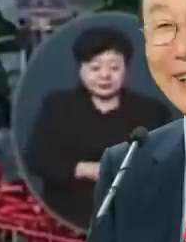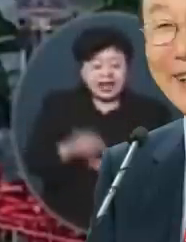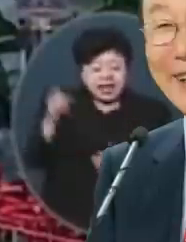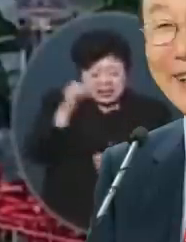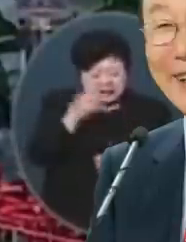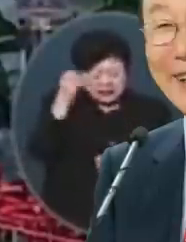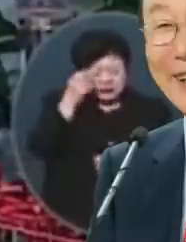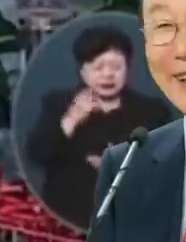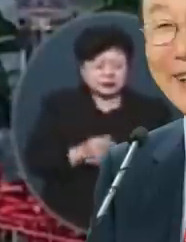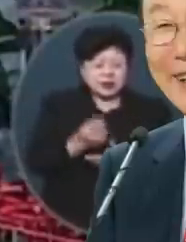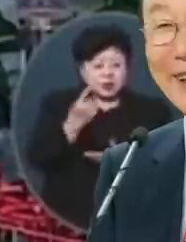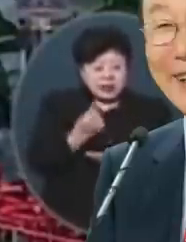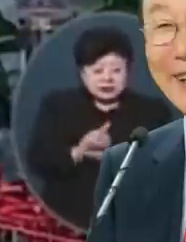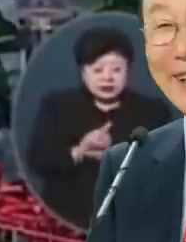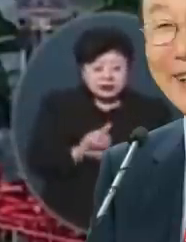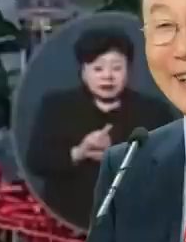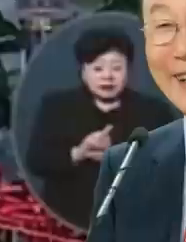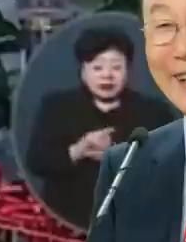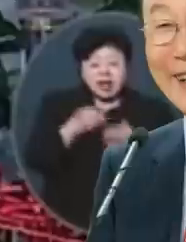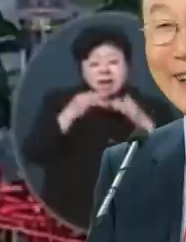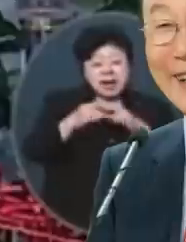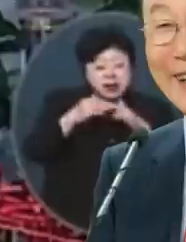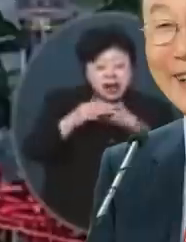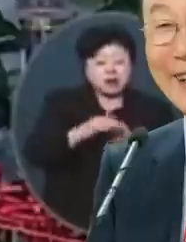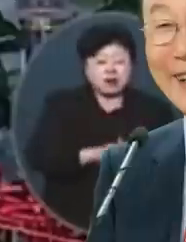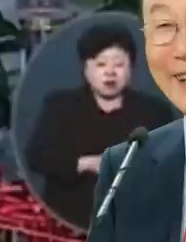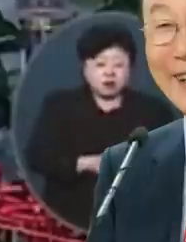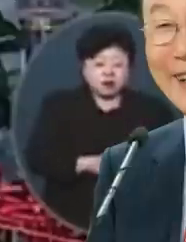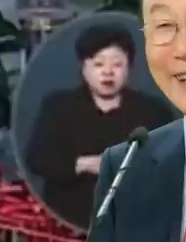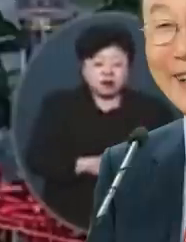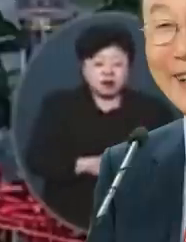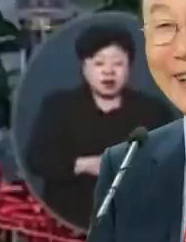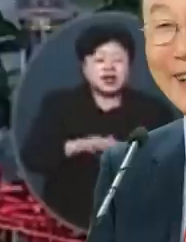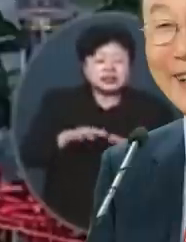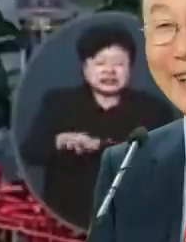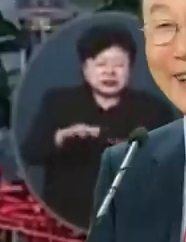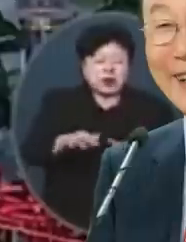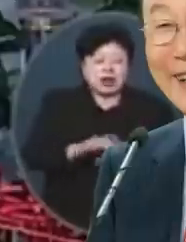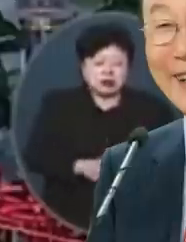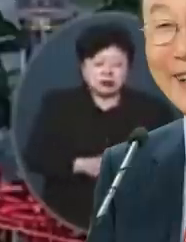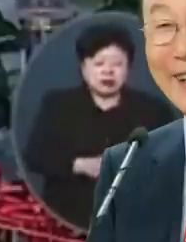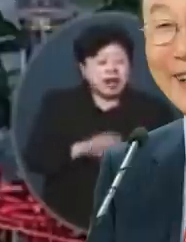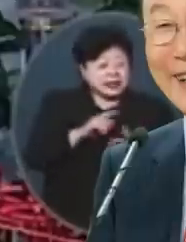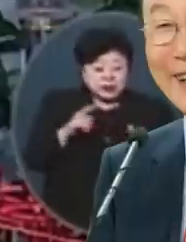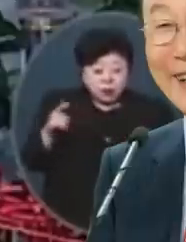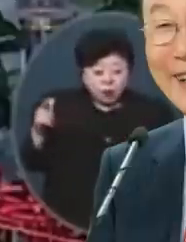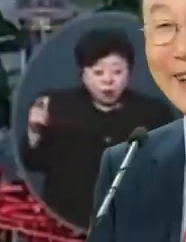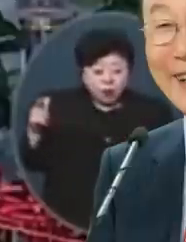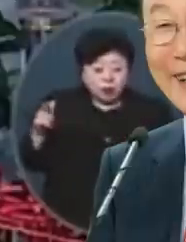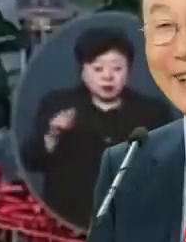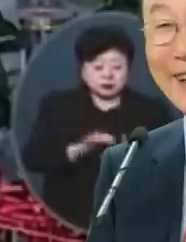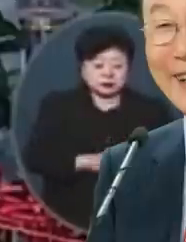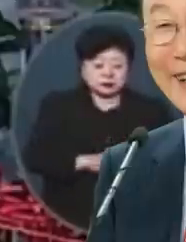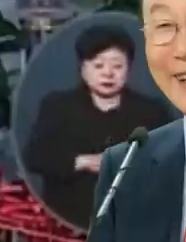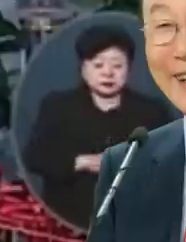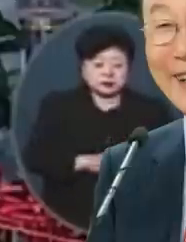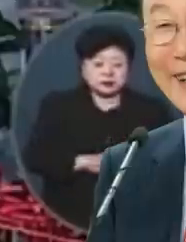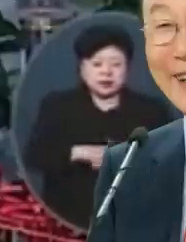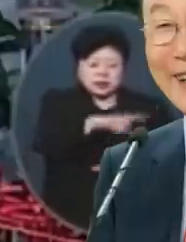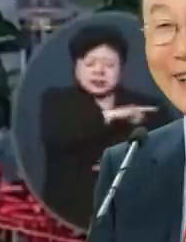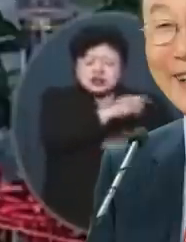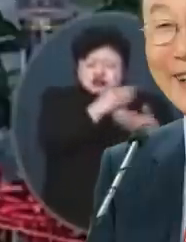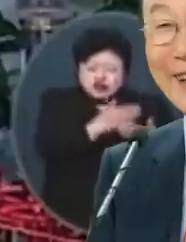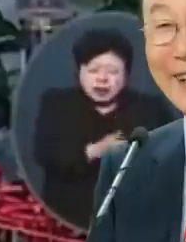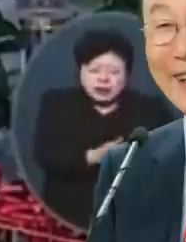그냥 성령은 와서 방언이나 하고 진동이나 하고 그렇게 하는 거 아닙니다. 가장 중요한